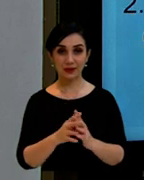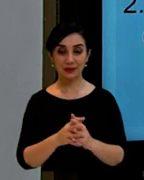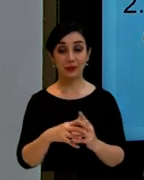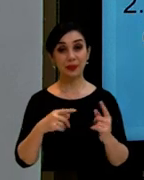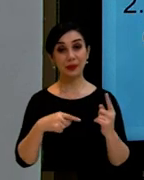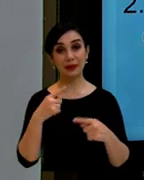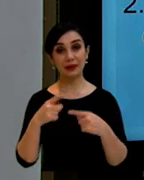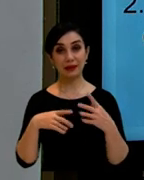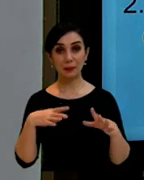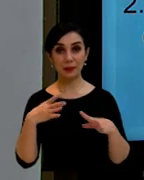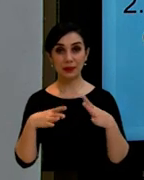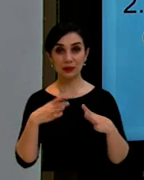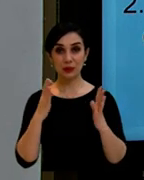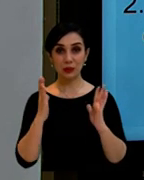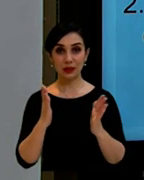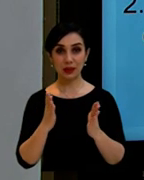Keyingi mashqqa o'tamiz.